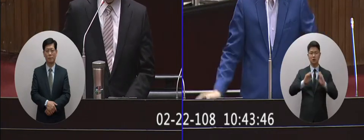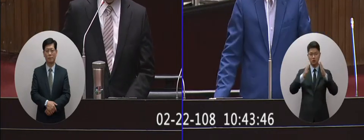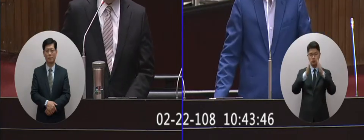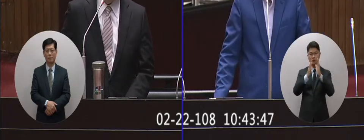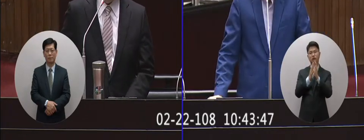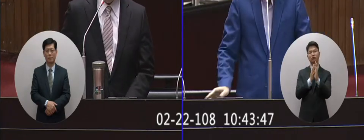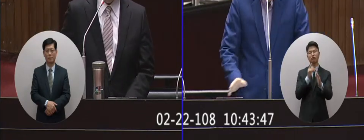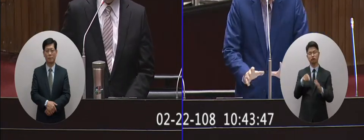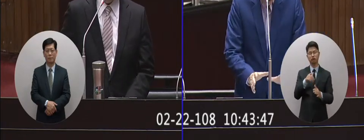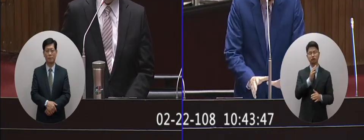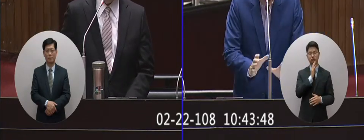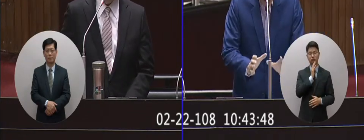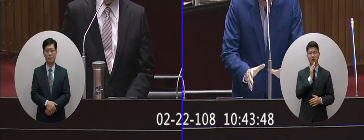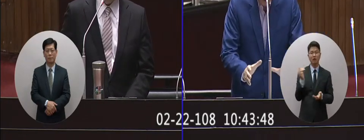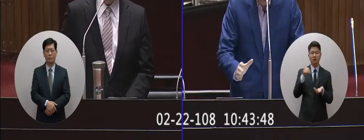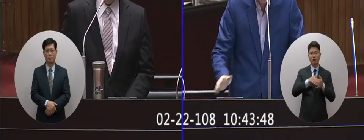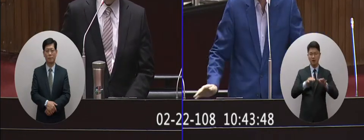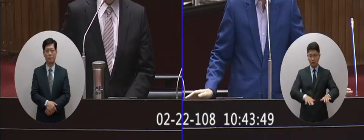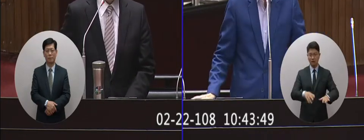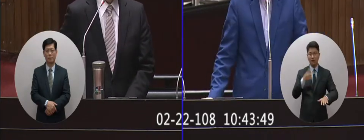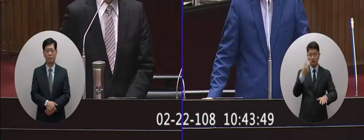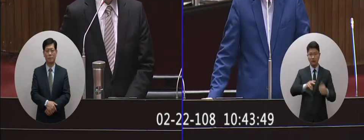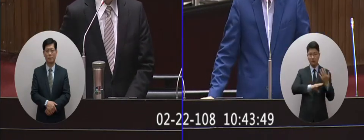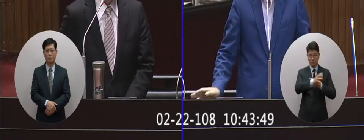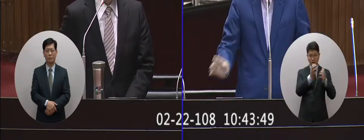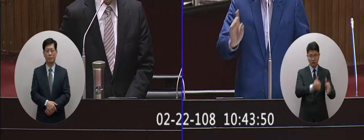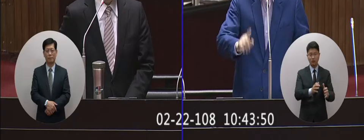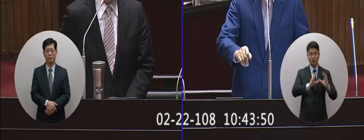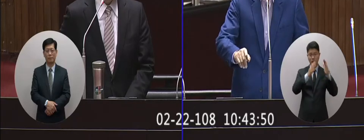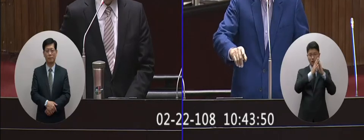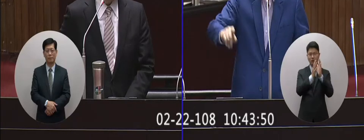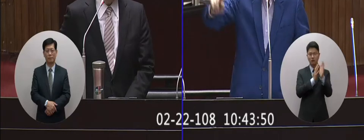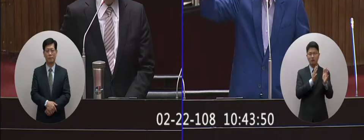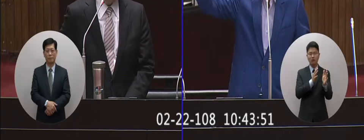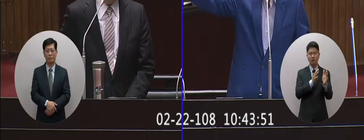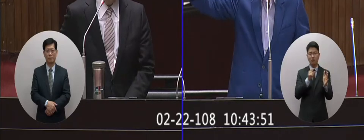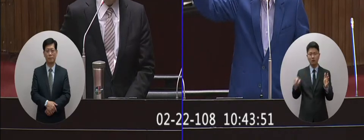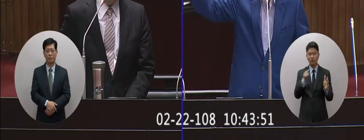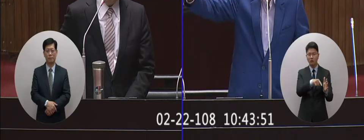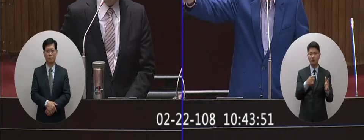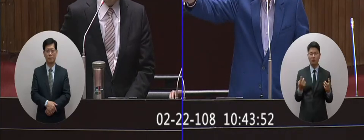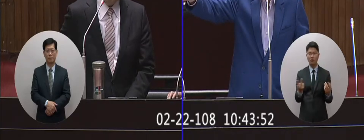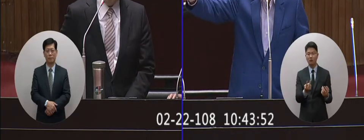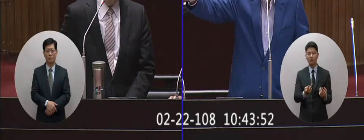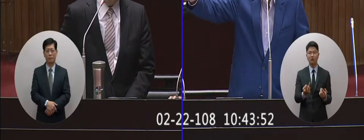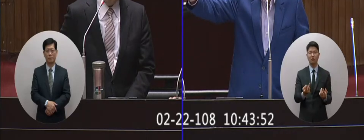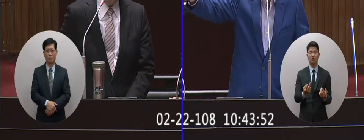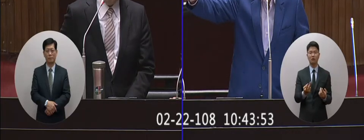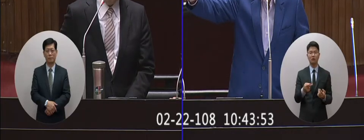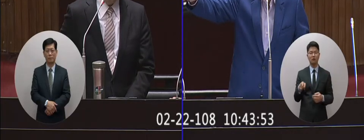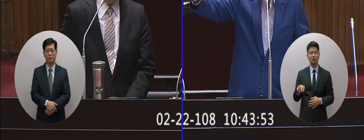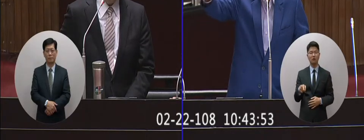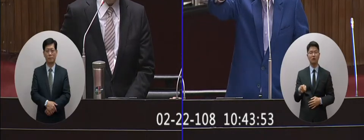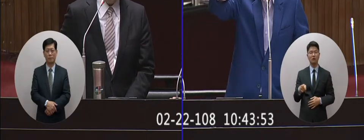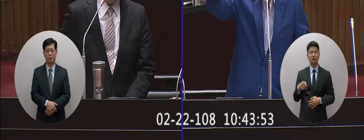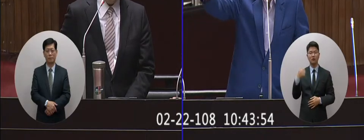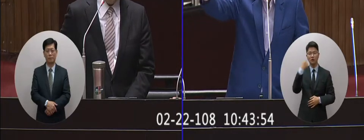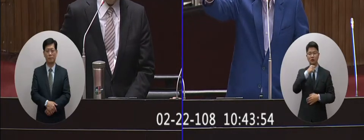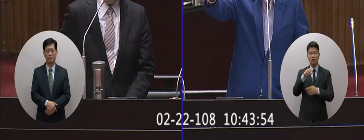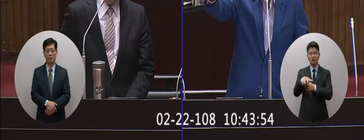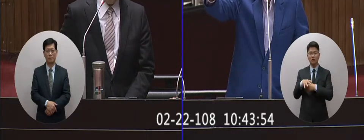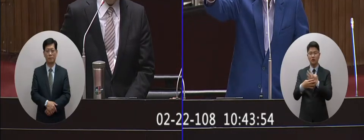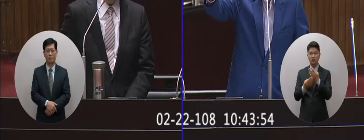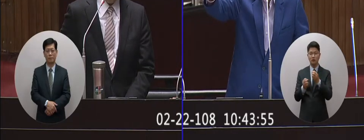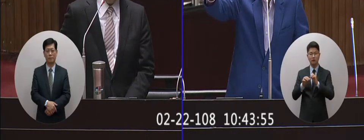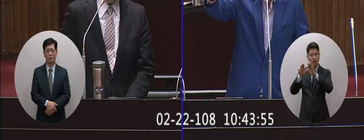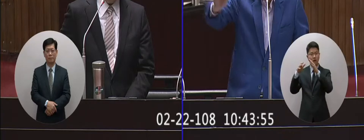队，现在又成立一个国家队，很显然前面的台农发。什么事也